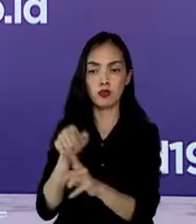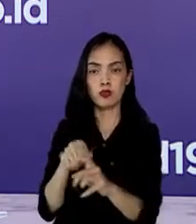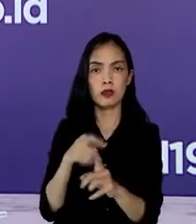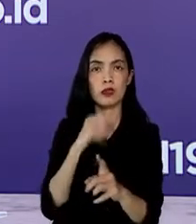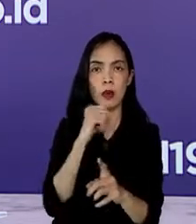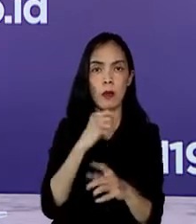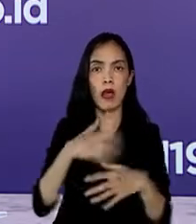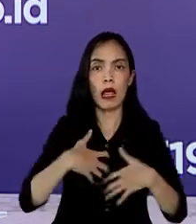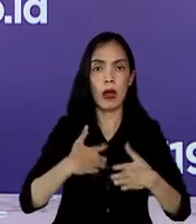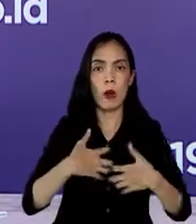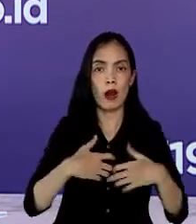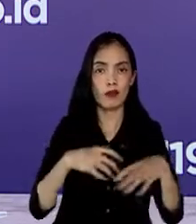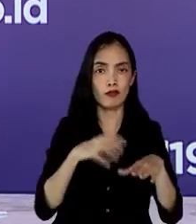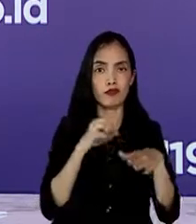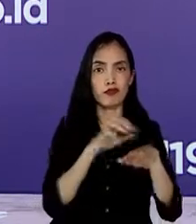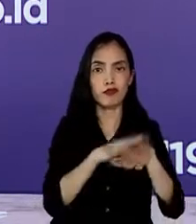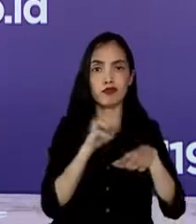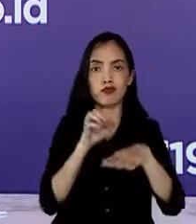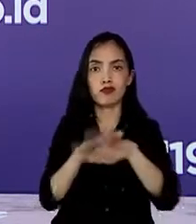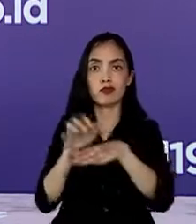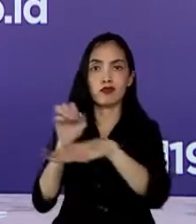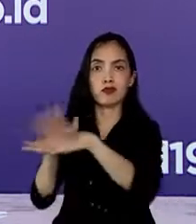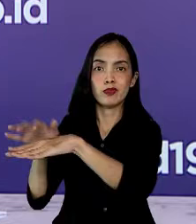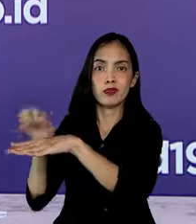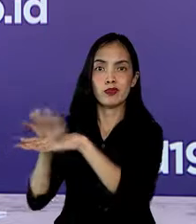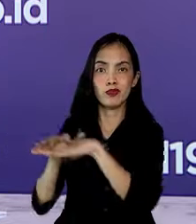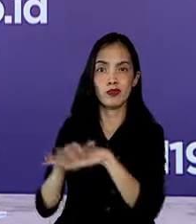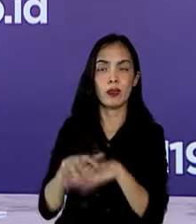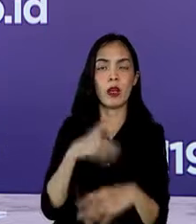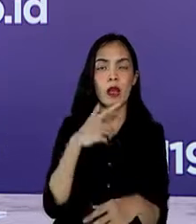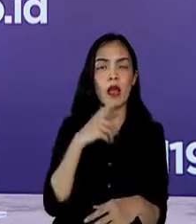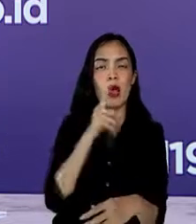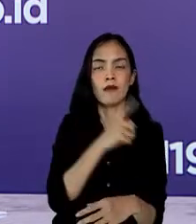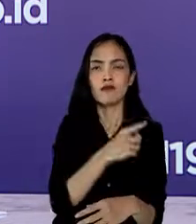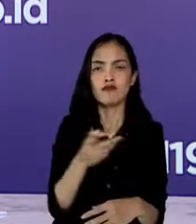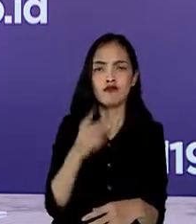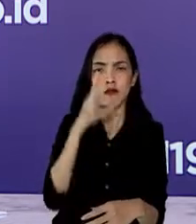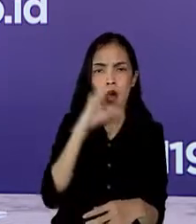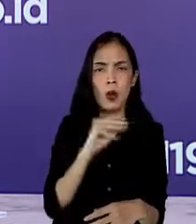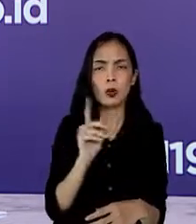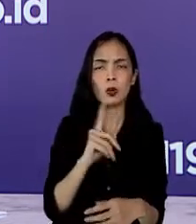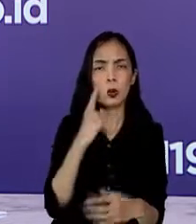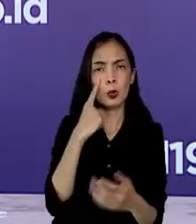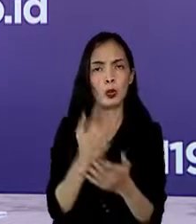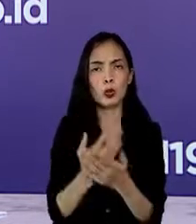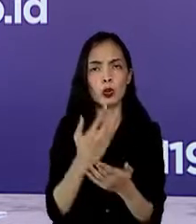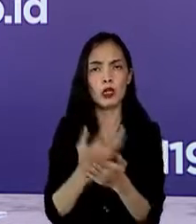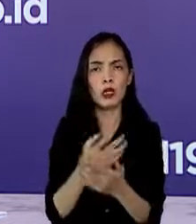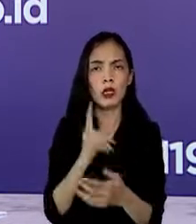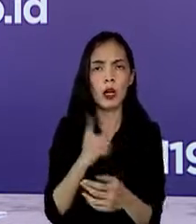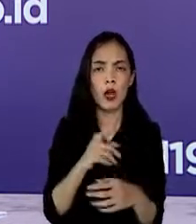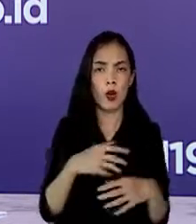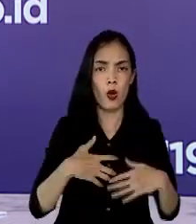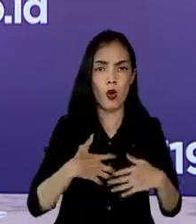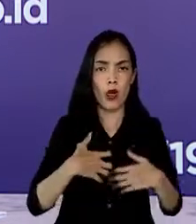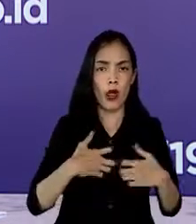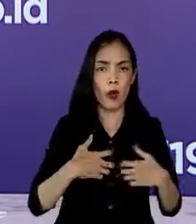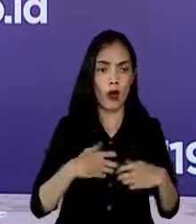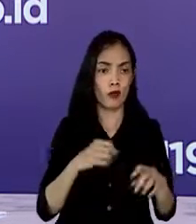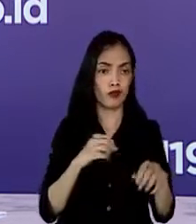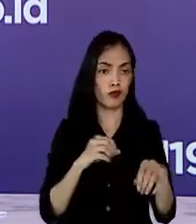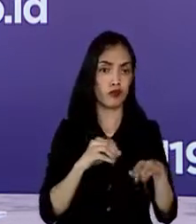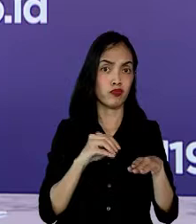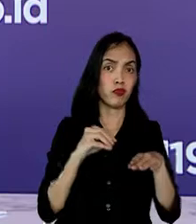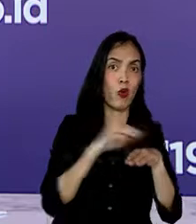30 negara penting untuk diketahui bahwa sejauh ini tidak ada bukti yang menunjukkan bahwa hewan yang